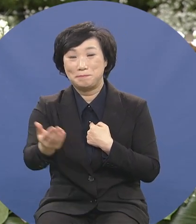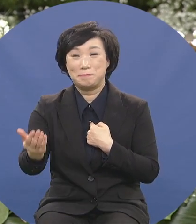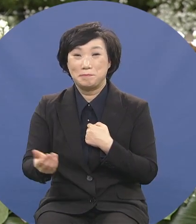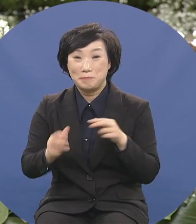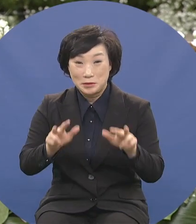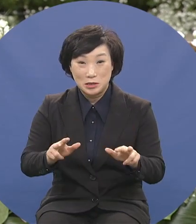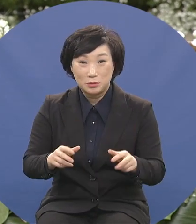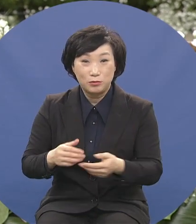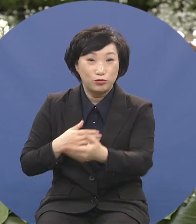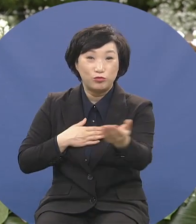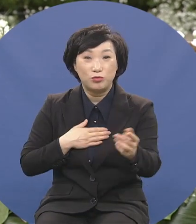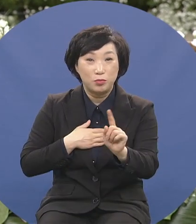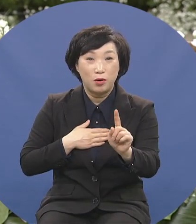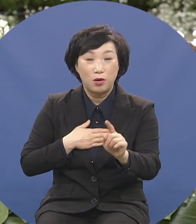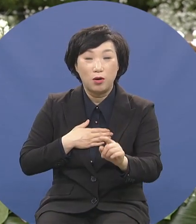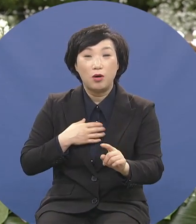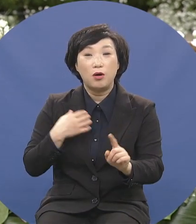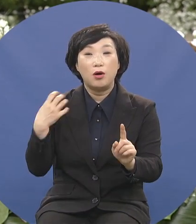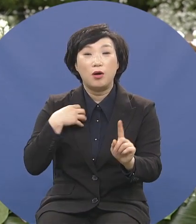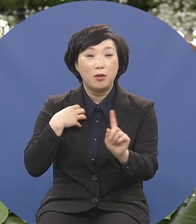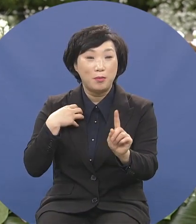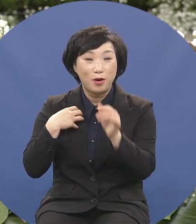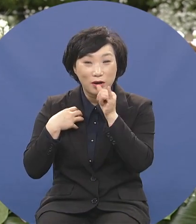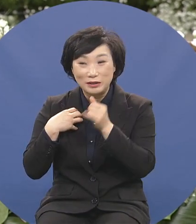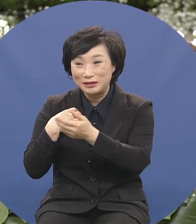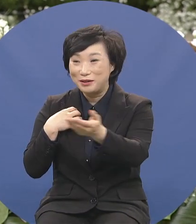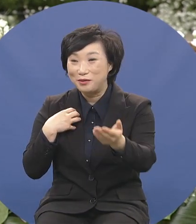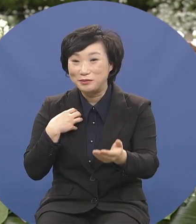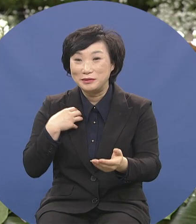지금 당신은 어찌해야 되겠습니까?